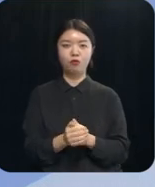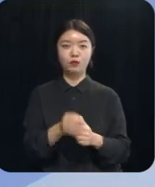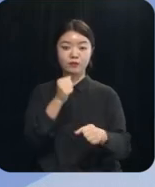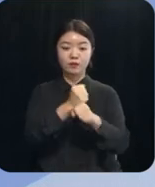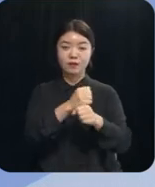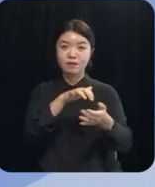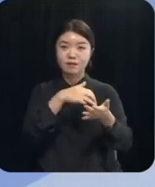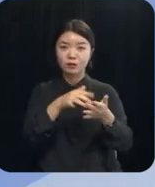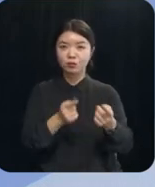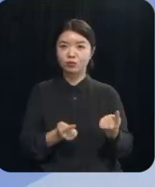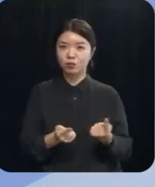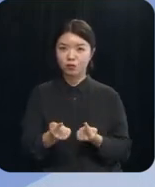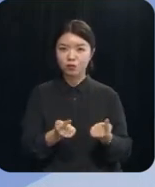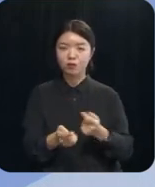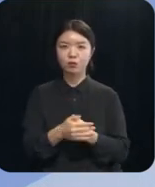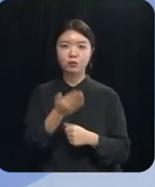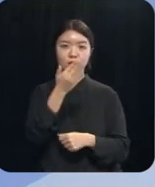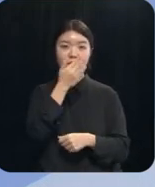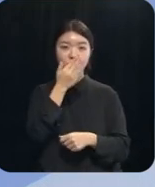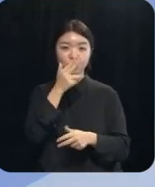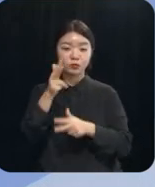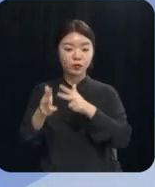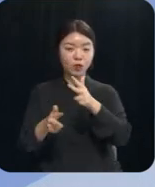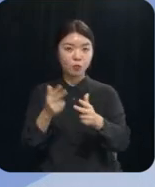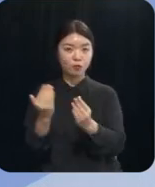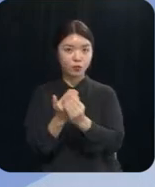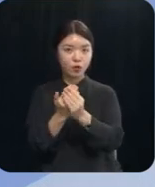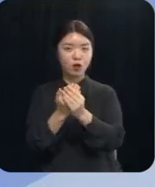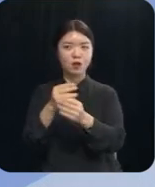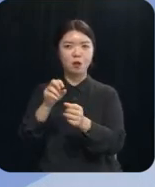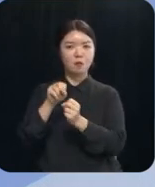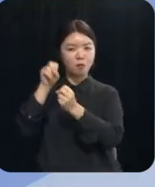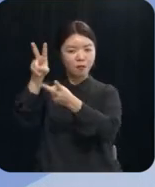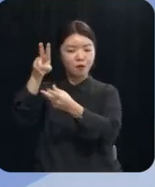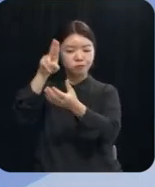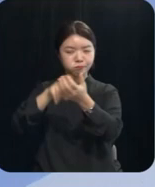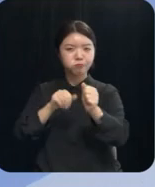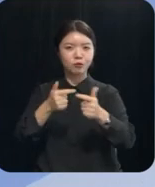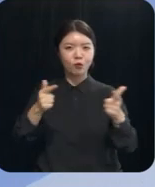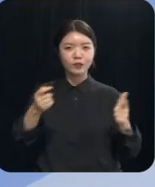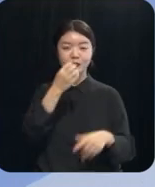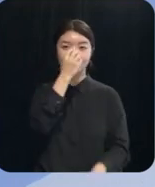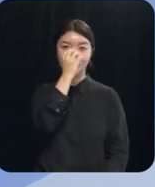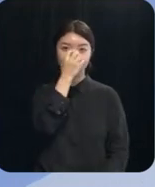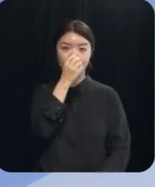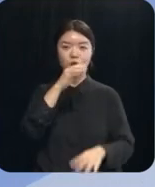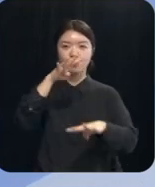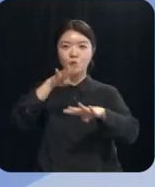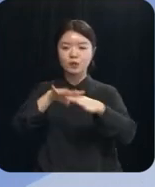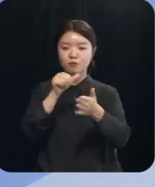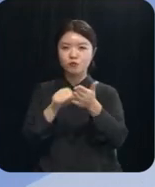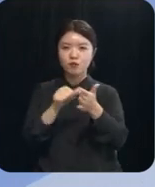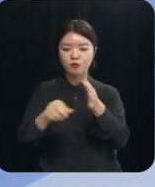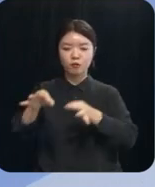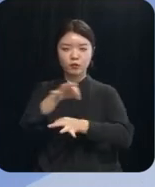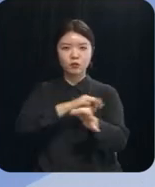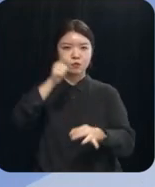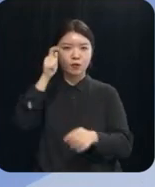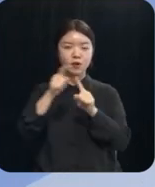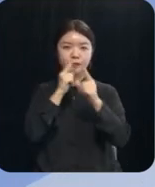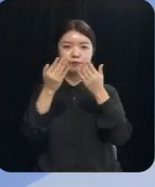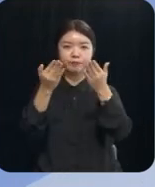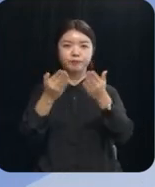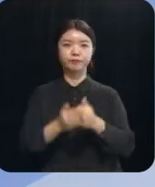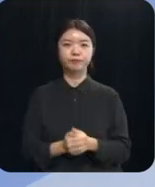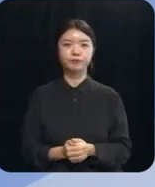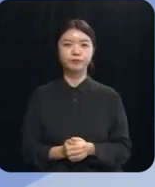생산량 조절, 그리고 식품산업 육성, 수출산업 육성 등을 통해서 감귤과 농산물의 경쟁력을 높여나가겠습니다.